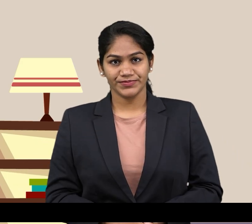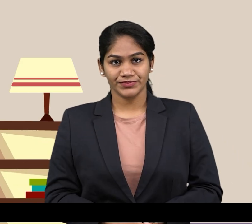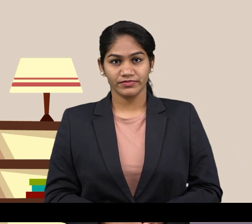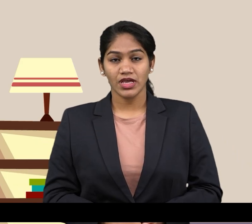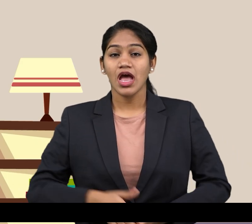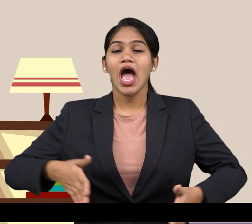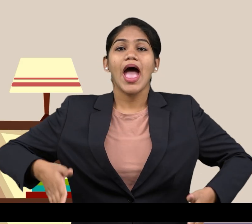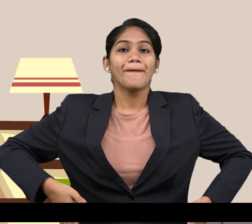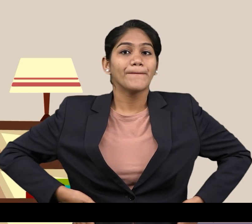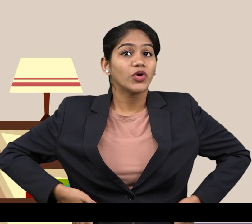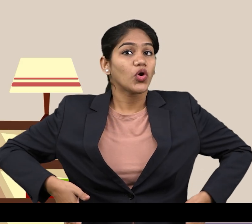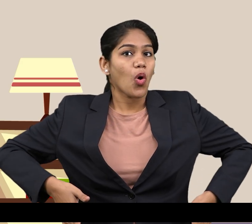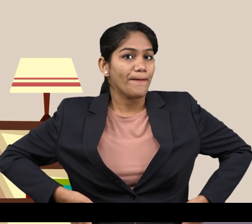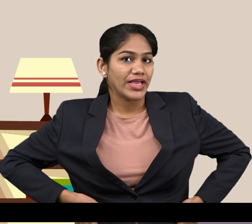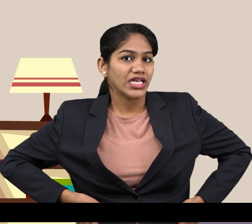पेट,